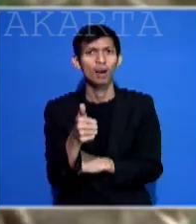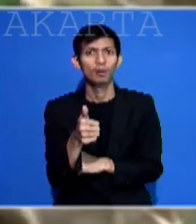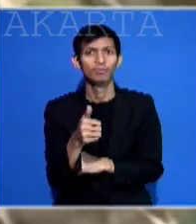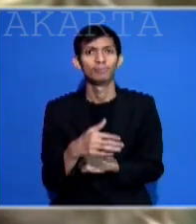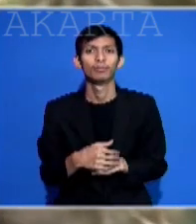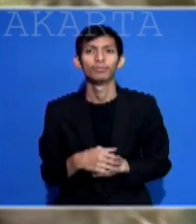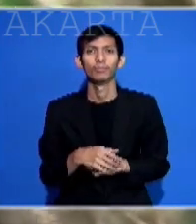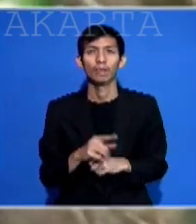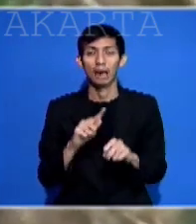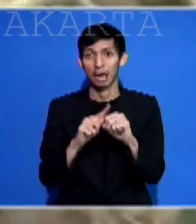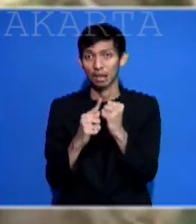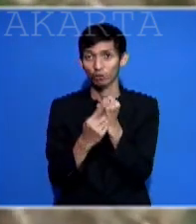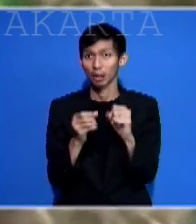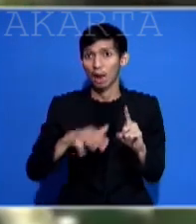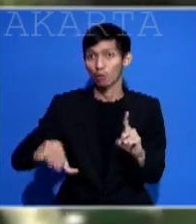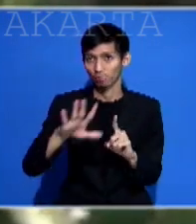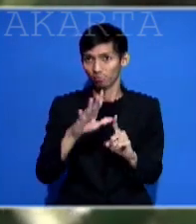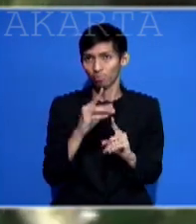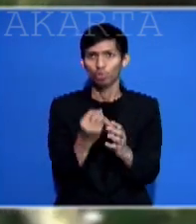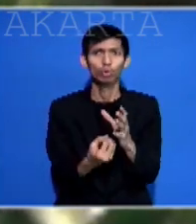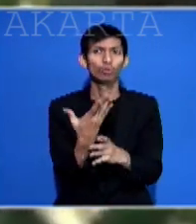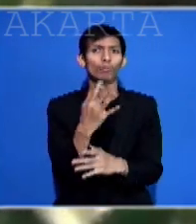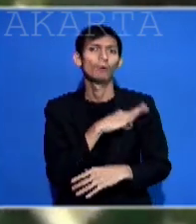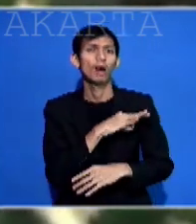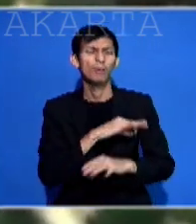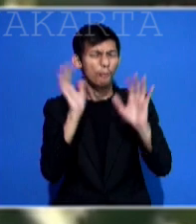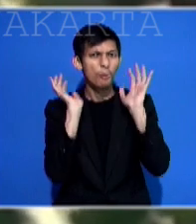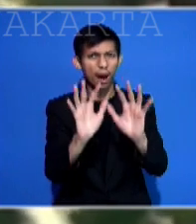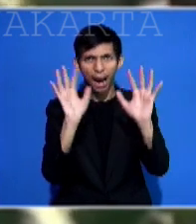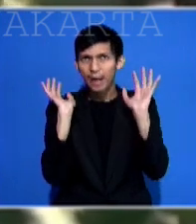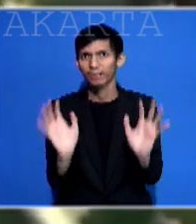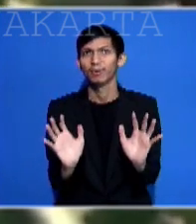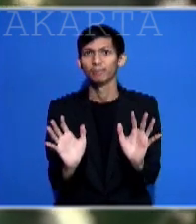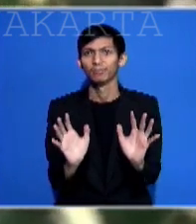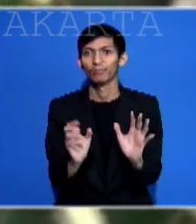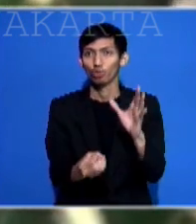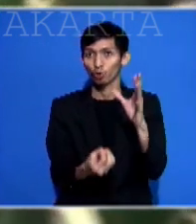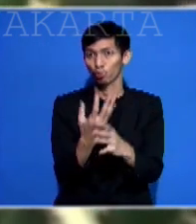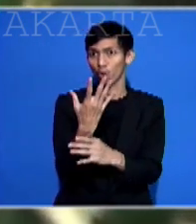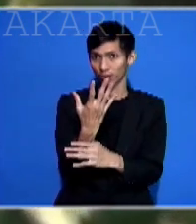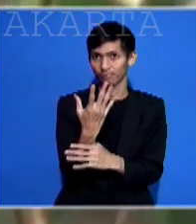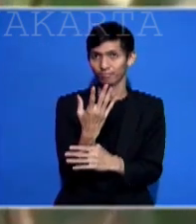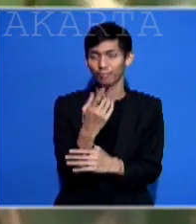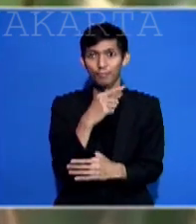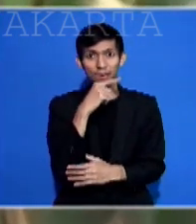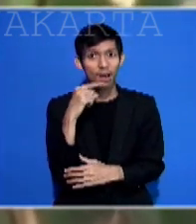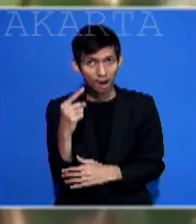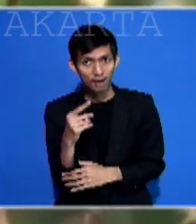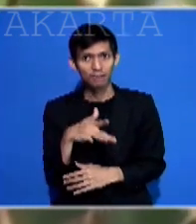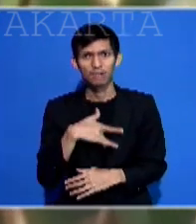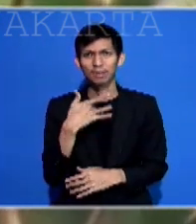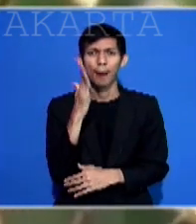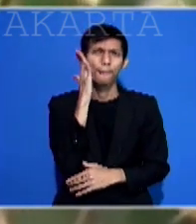laut menika gadah woh ingkang kebak mupangat. Wohipun ingkang werni abrit menika raosipun manis. Dereng kathah ingkang